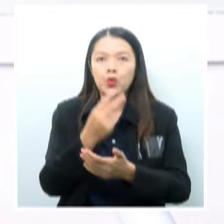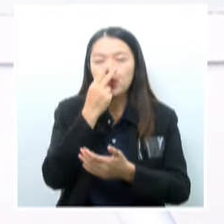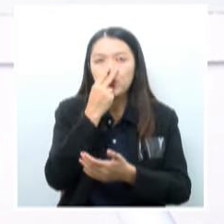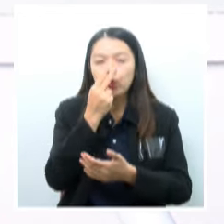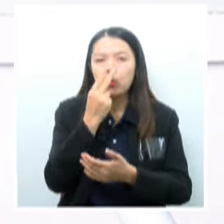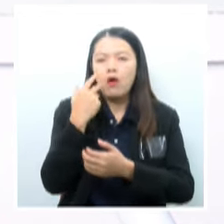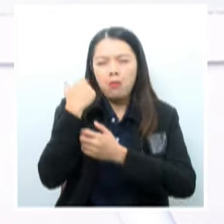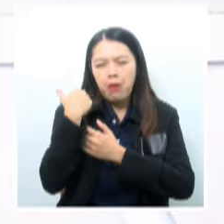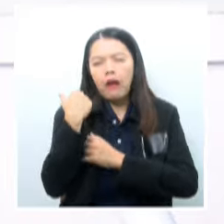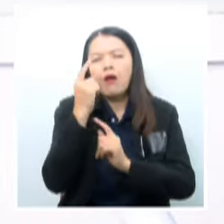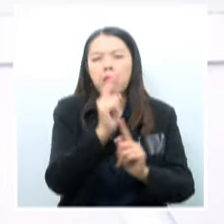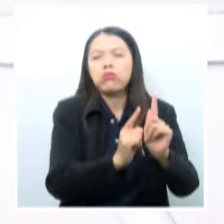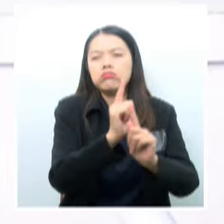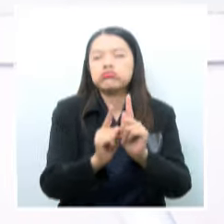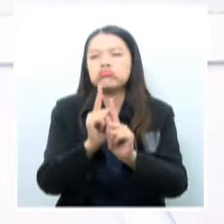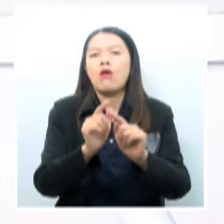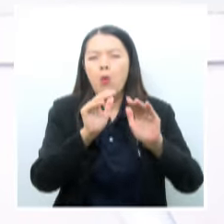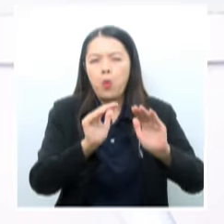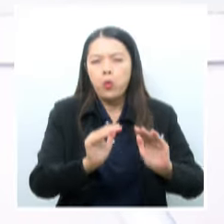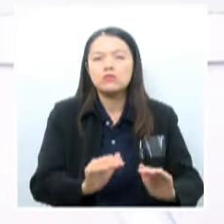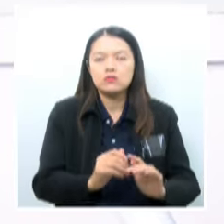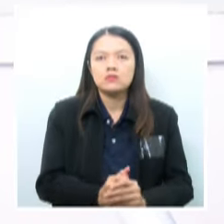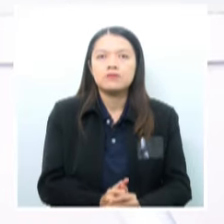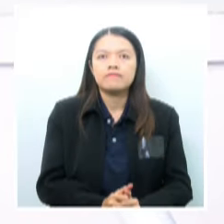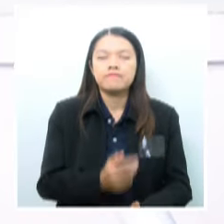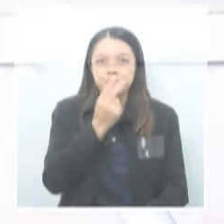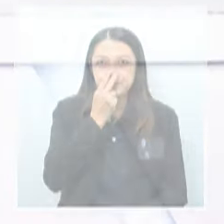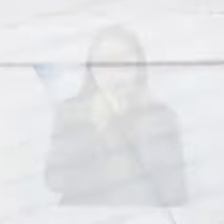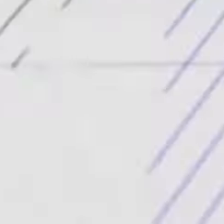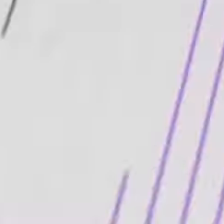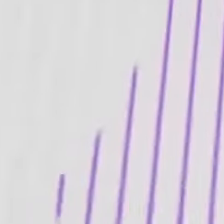าระการประเมินของสถานศึกษาตามบริบทพื้นที่ขอเชิญรับชมค่ะ